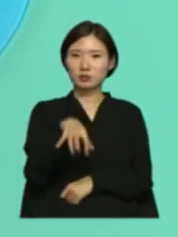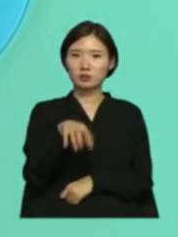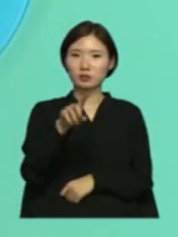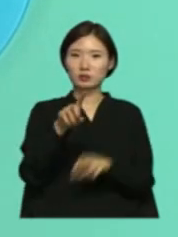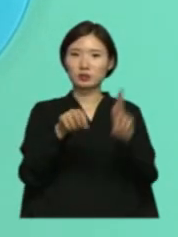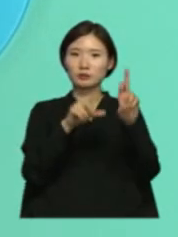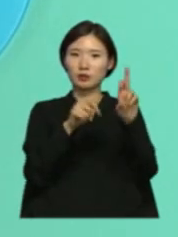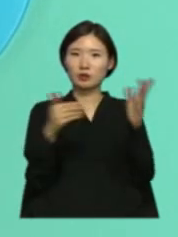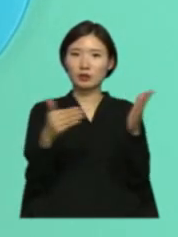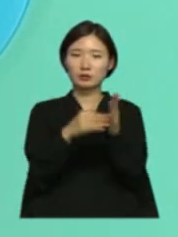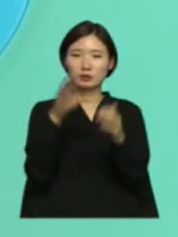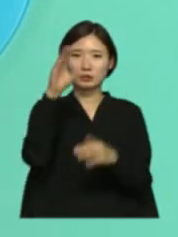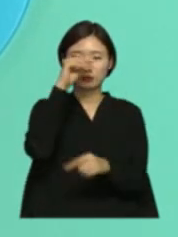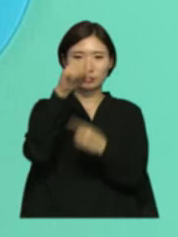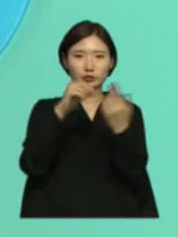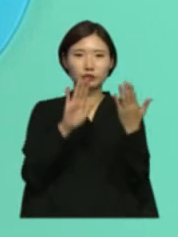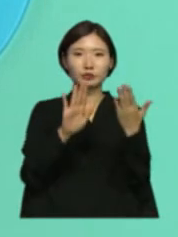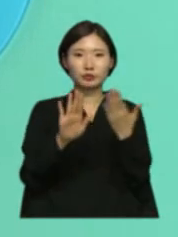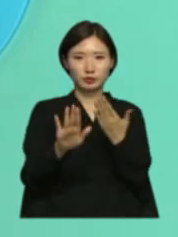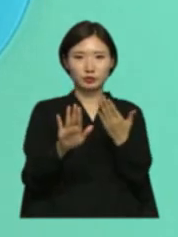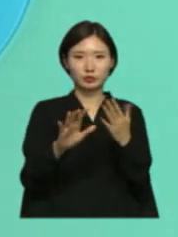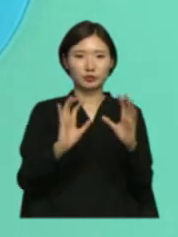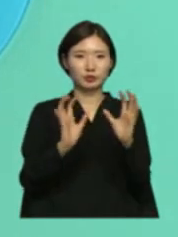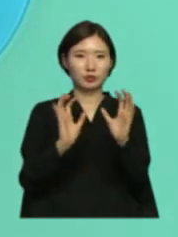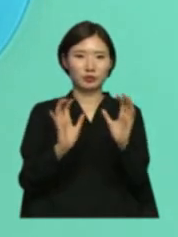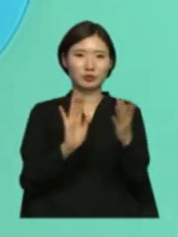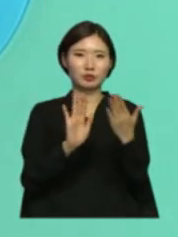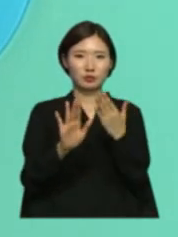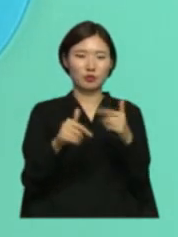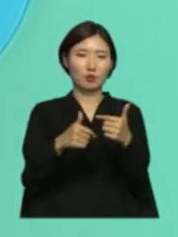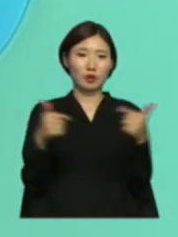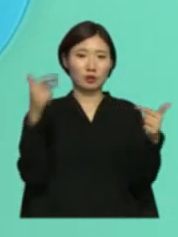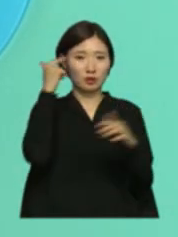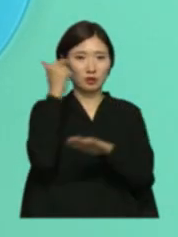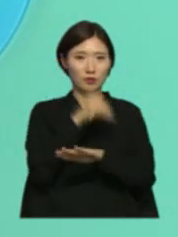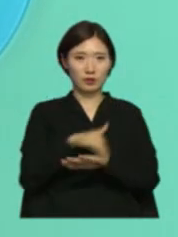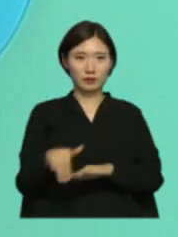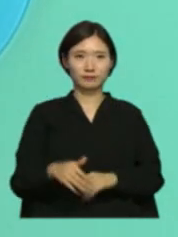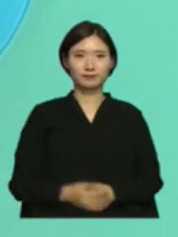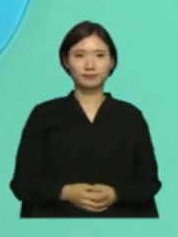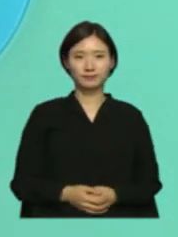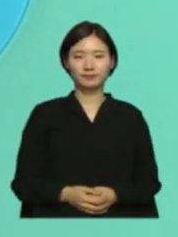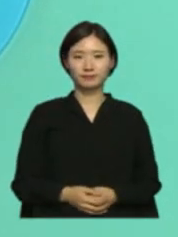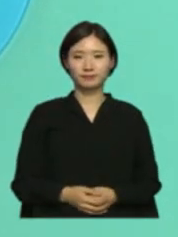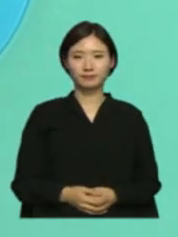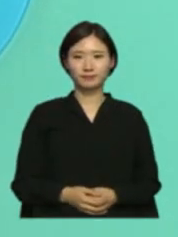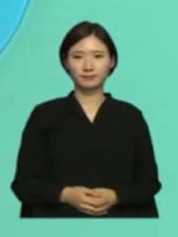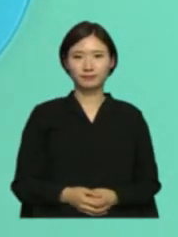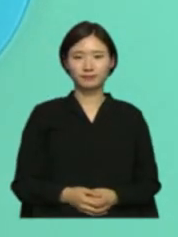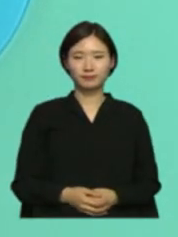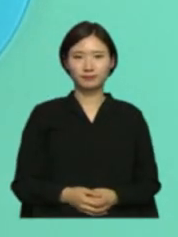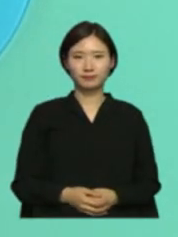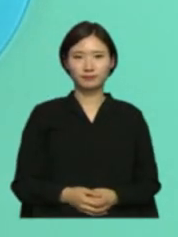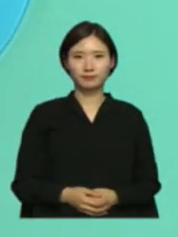12월까지 시범운영을 거친 뒤 논의를 거쳐 확대될 예정입니다 드라이브 서울 경기 케이블 tv 지역 됩니다